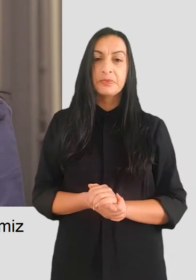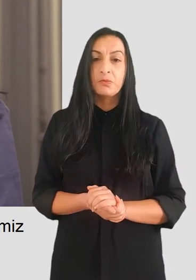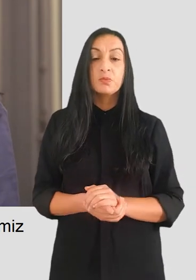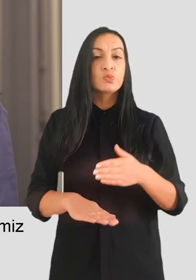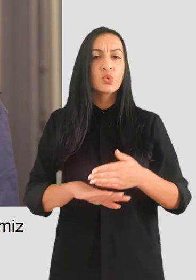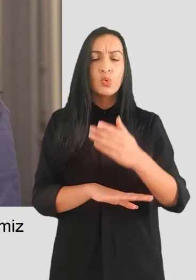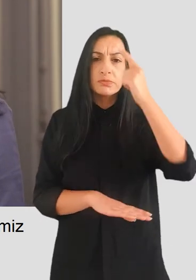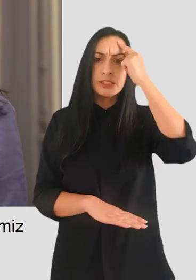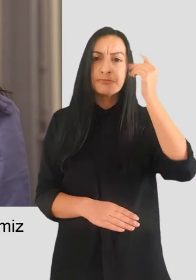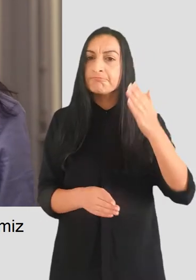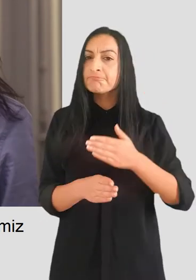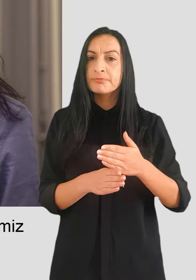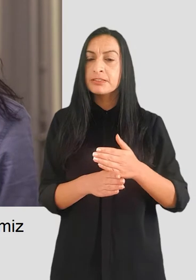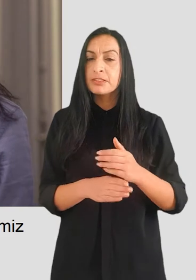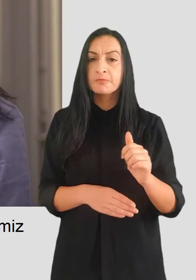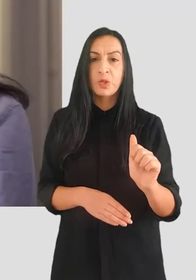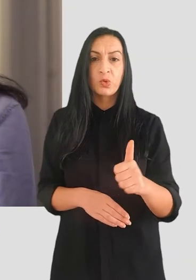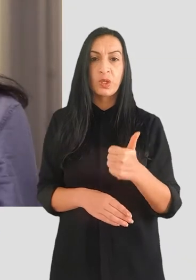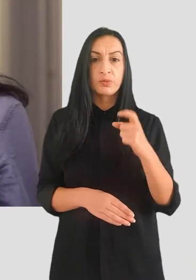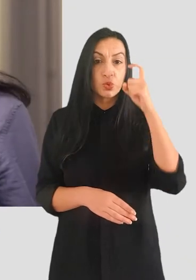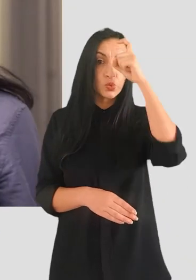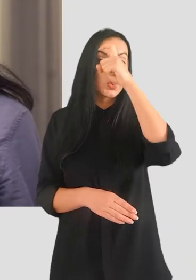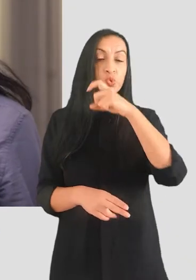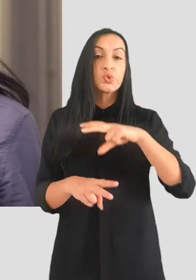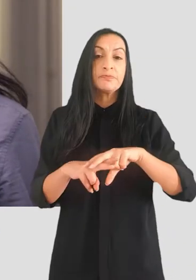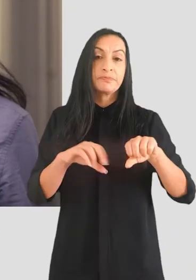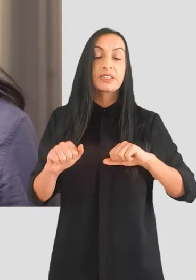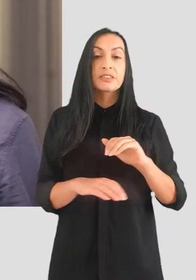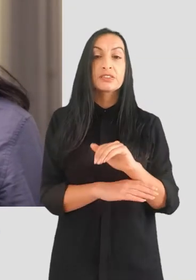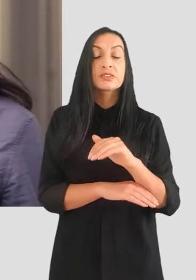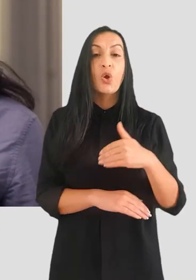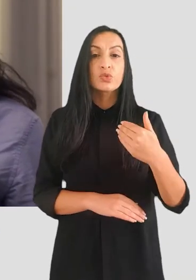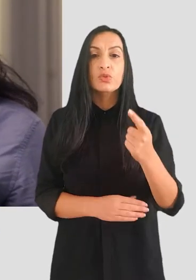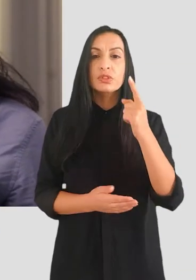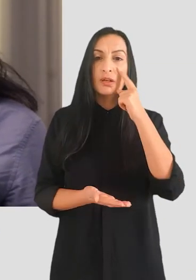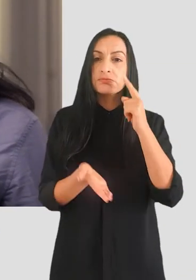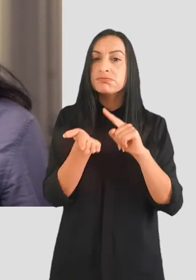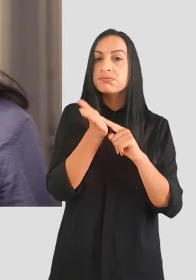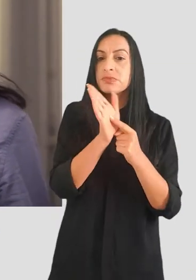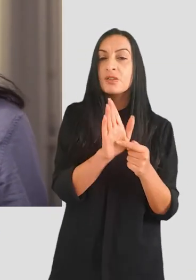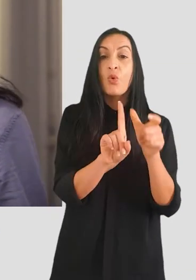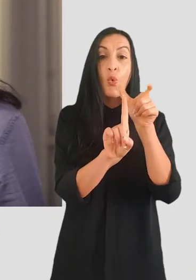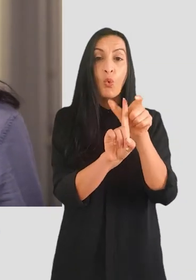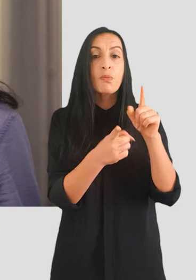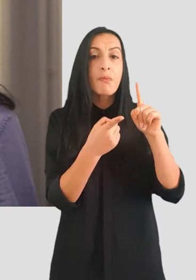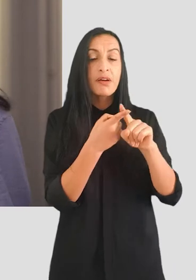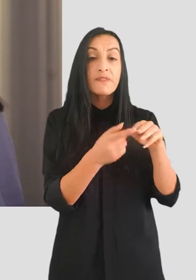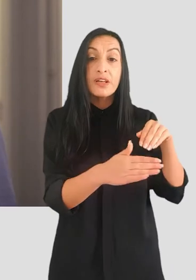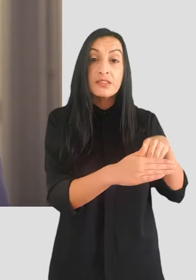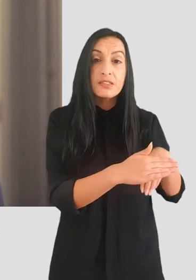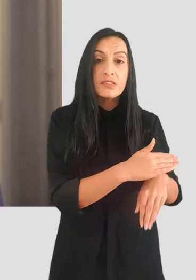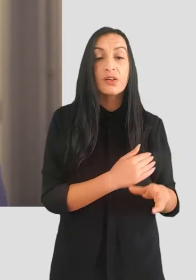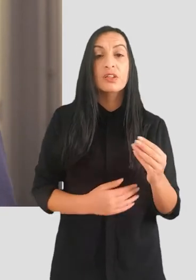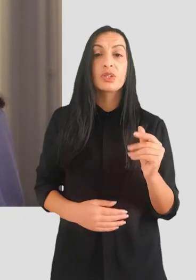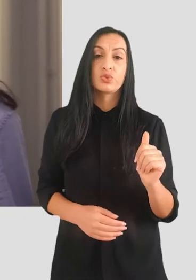aslında öğrenmek çok faydalı olacaktır. Cinsel şiddet sonrası aslında deliller çok kritik öneme sahip. Delillerin korunması ve